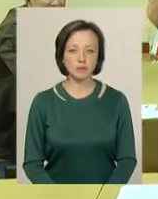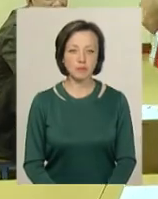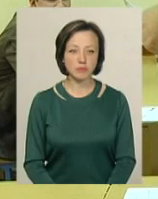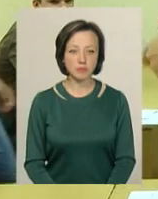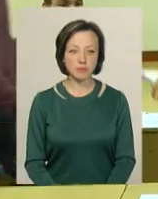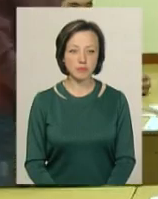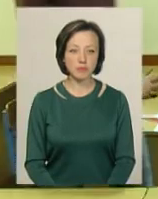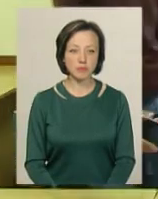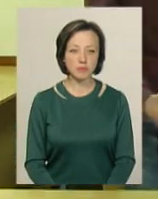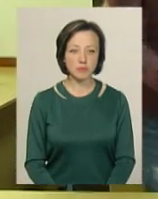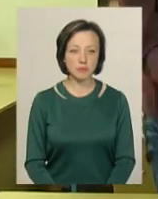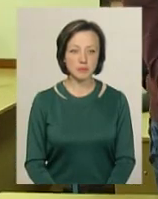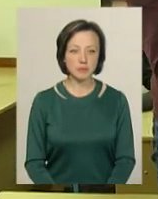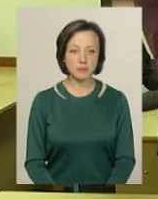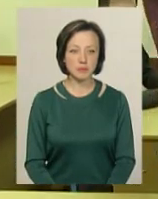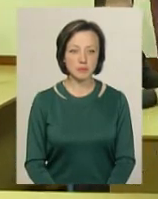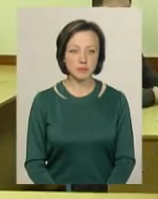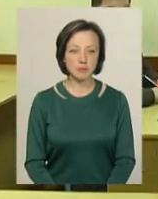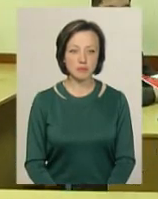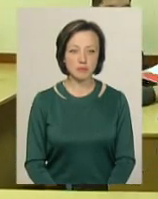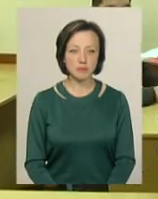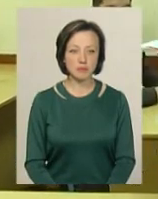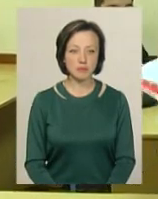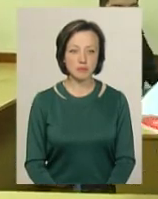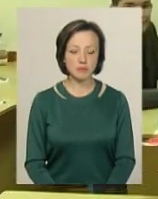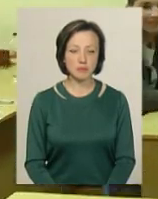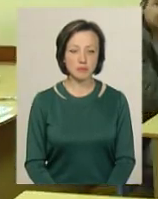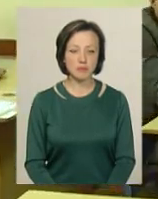Дивіться, чи портрет не ушкоджений. Всі